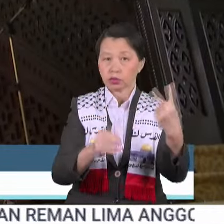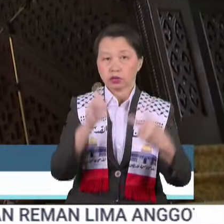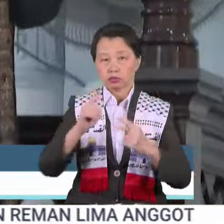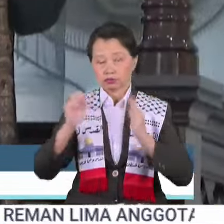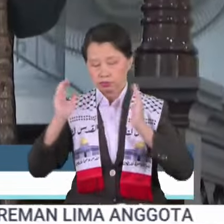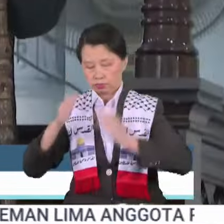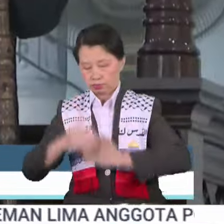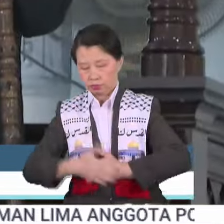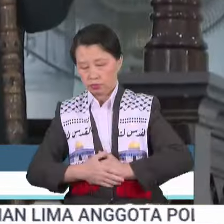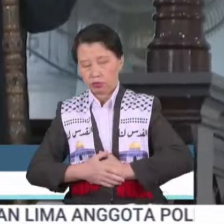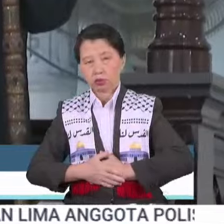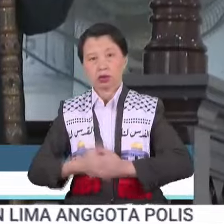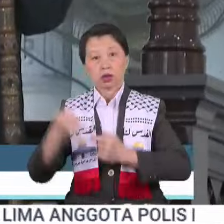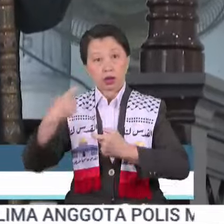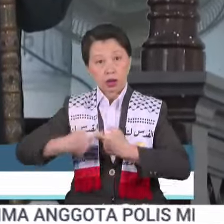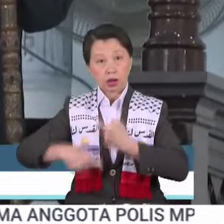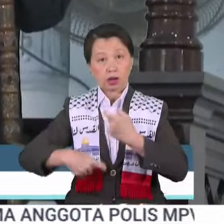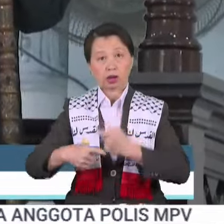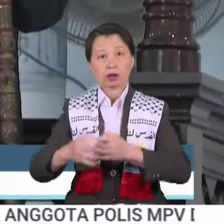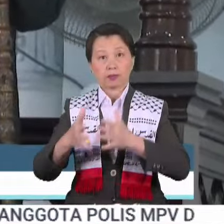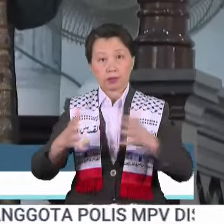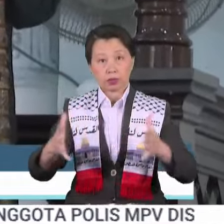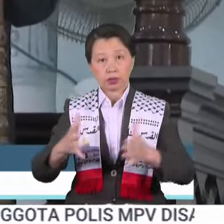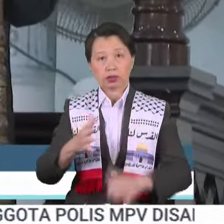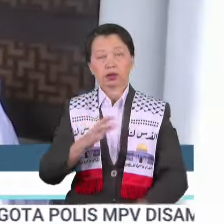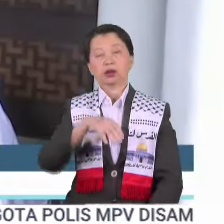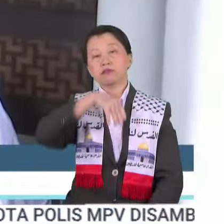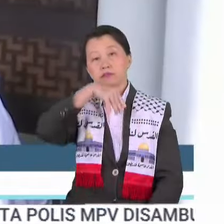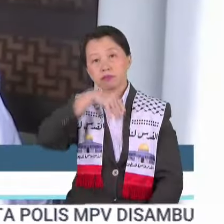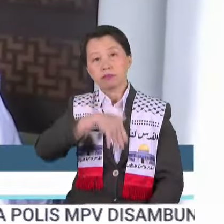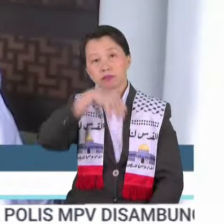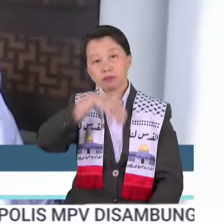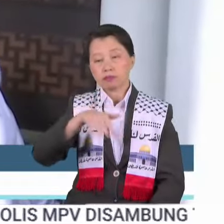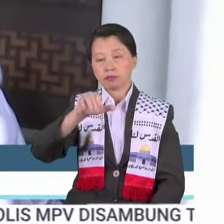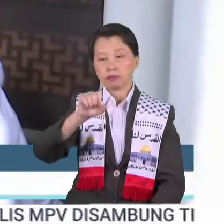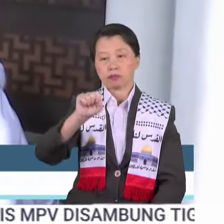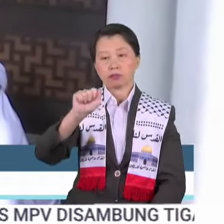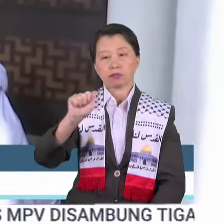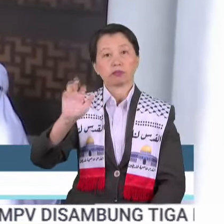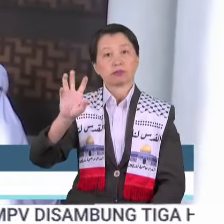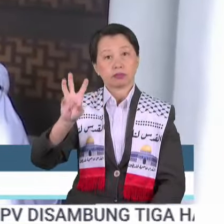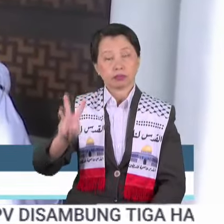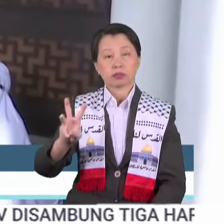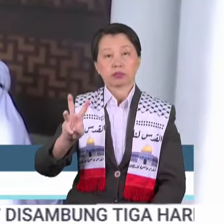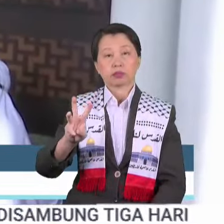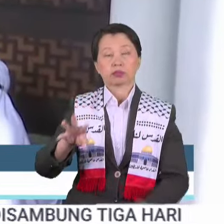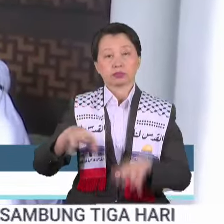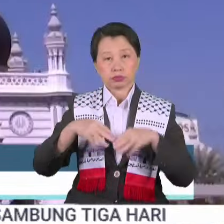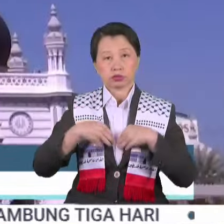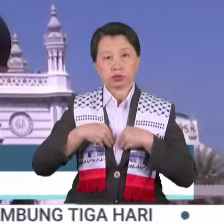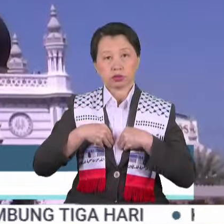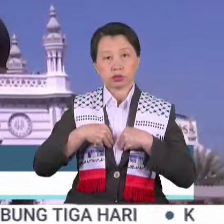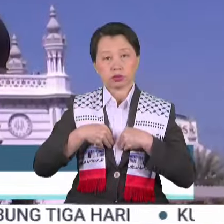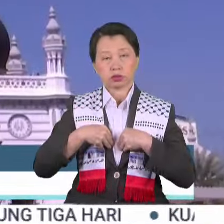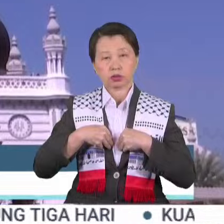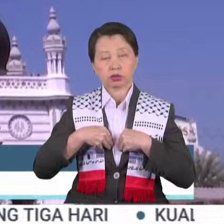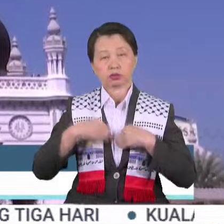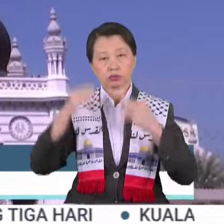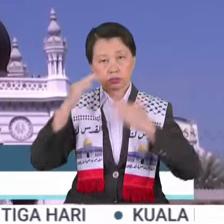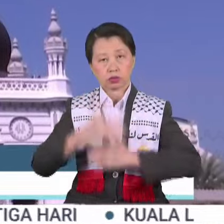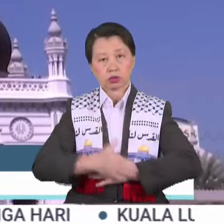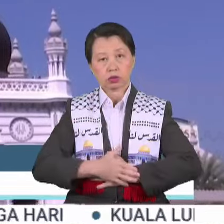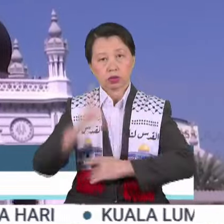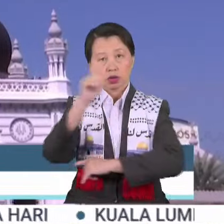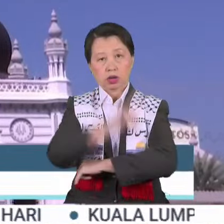solat, iaitu berkait kisah besar baginda Nabi Muhammad sallallahu alaihi wasallam menerima kefarduan solat